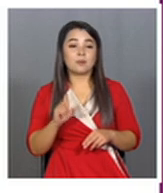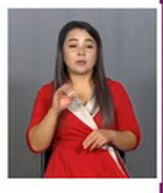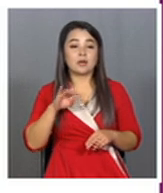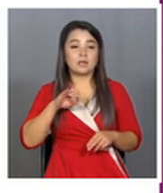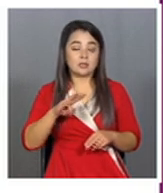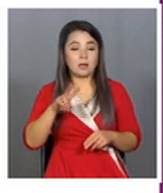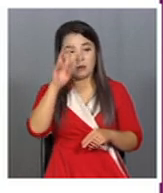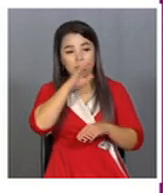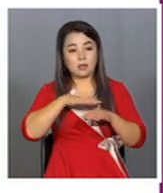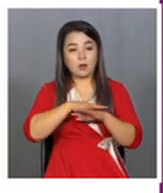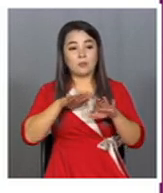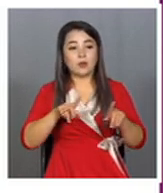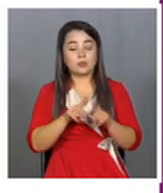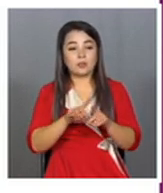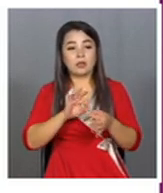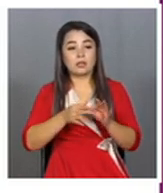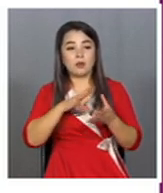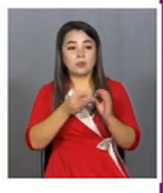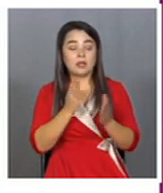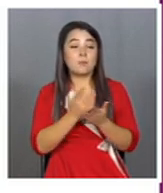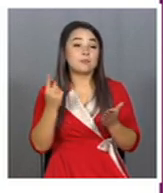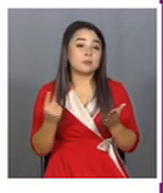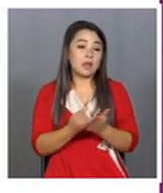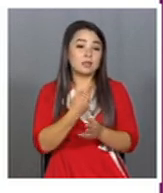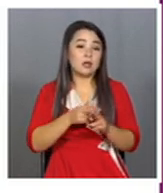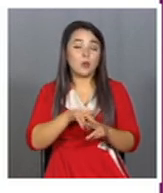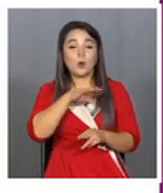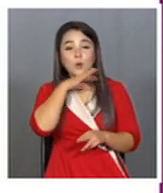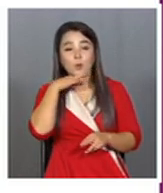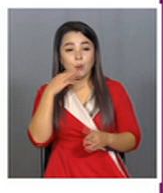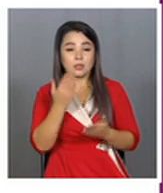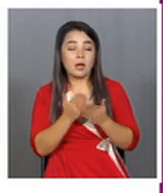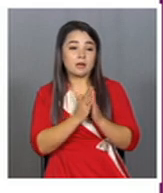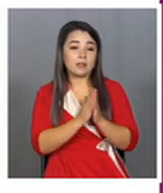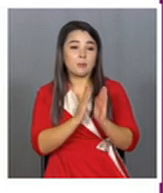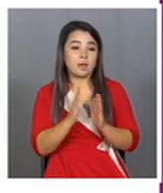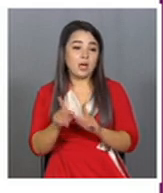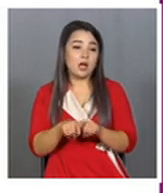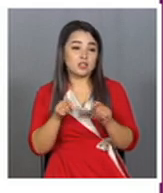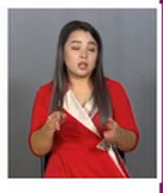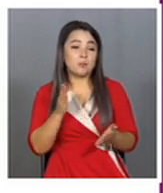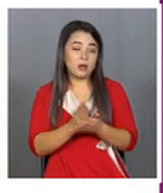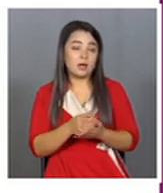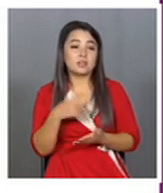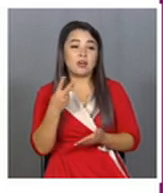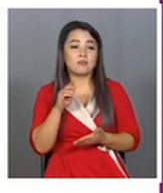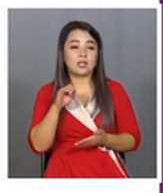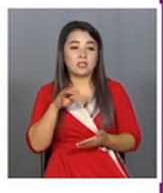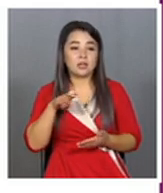ғылым академиясын құрды. Берлинде тұңғыш көпшілік кітапханасын ашты. II